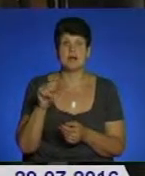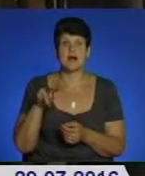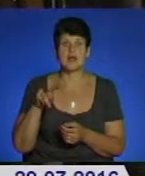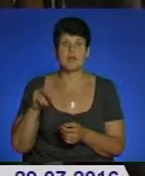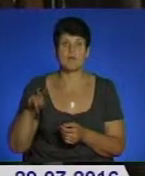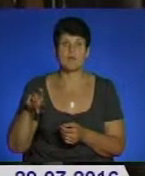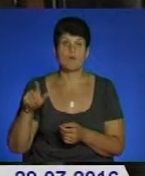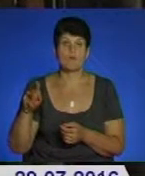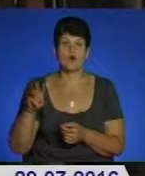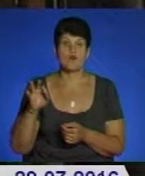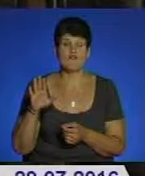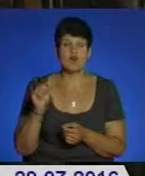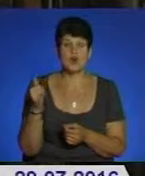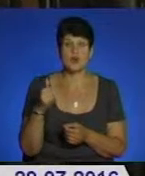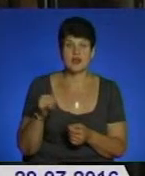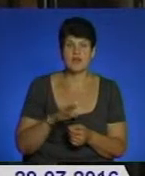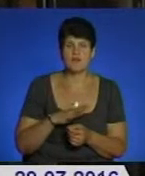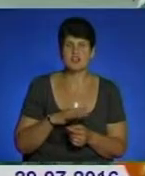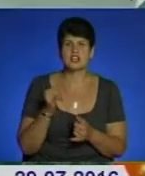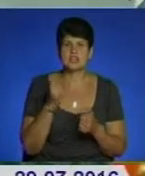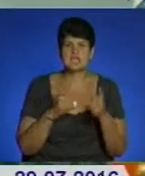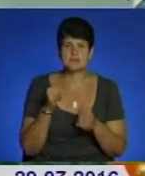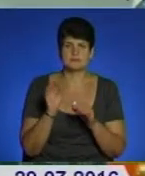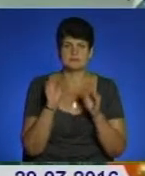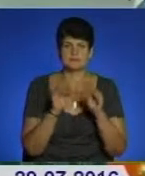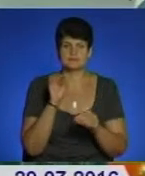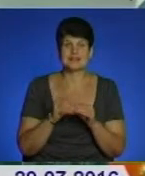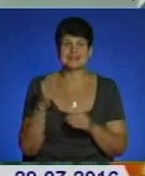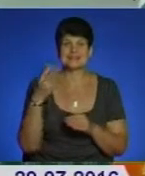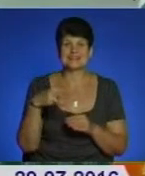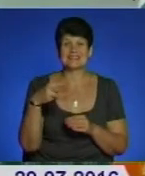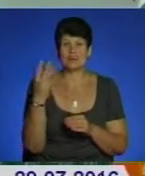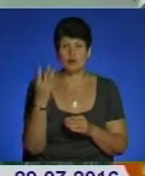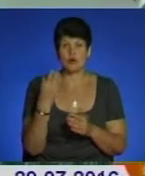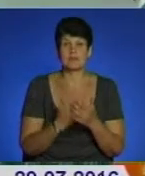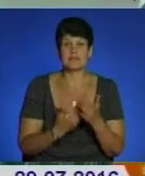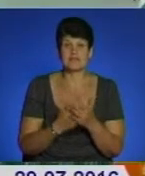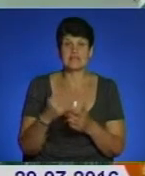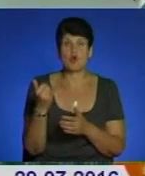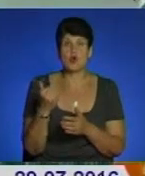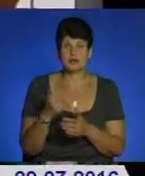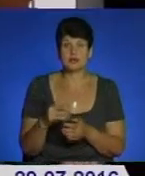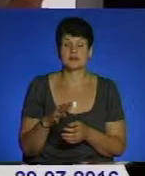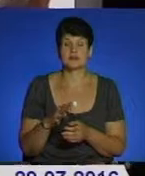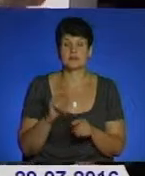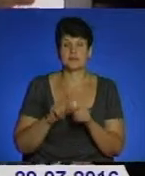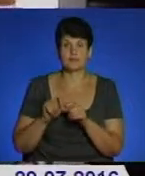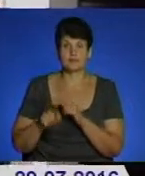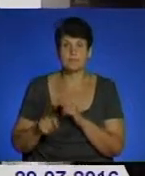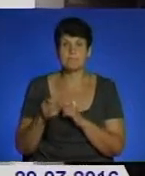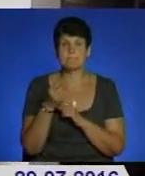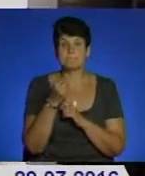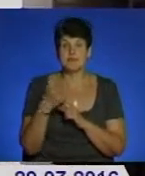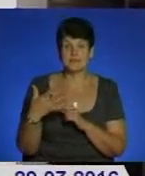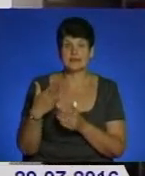іноді виробники використовують хімічні домішки. З 33 зразків олії, які проаналізували експерти, 15